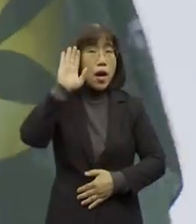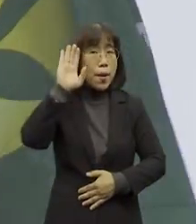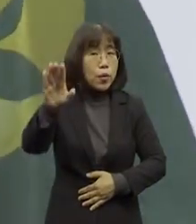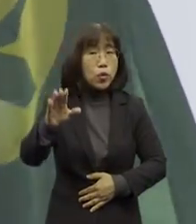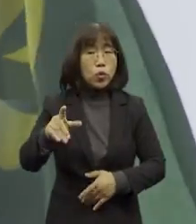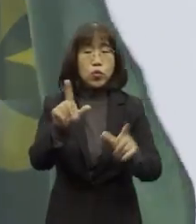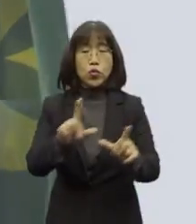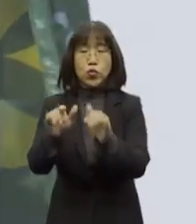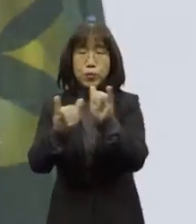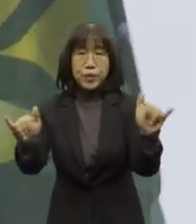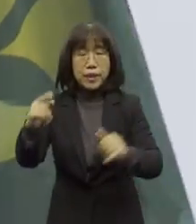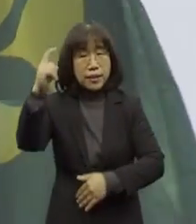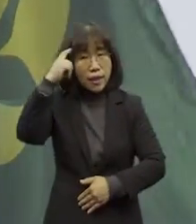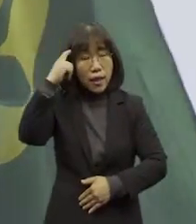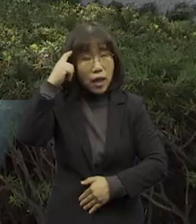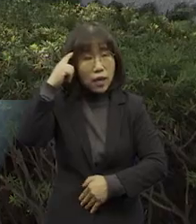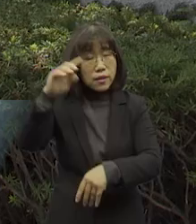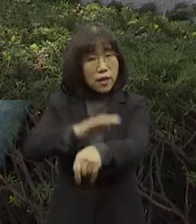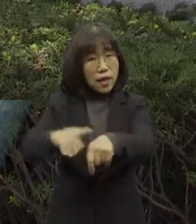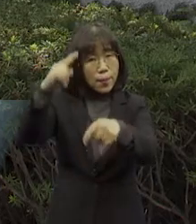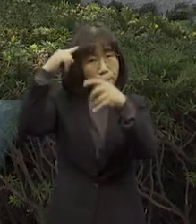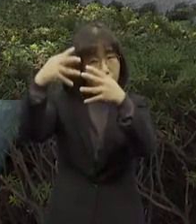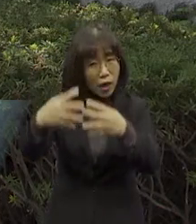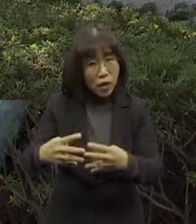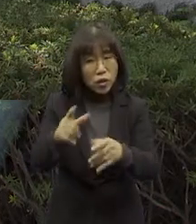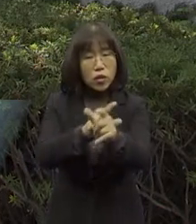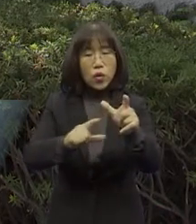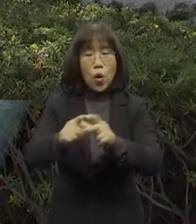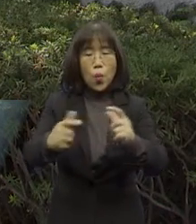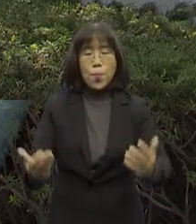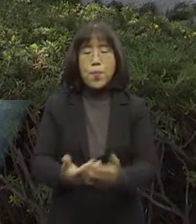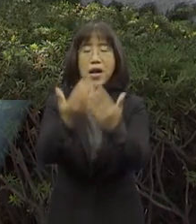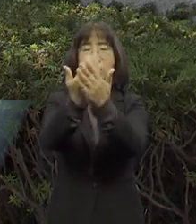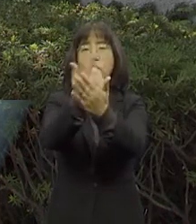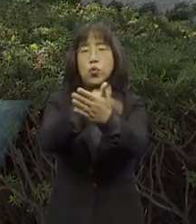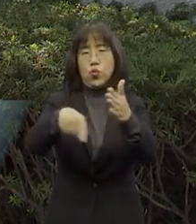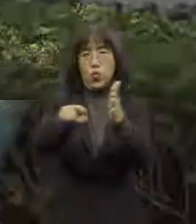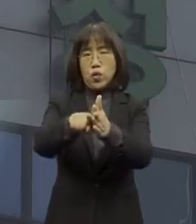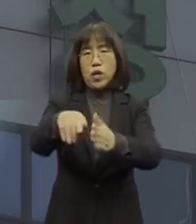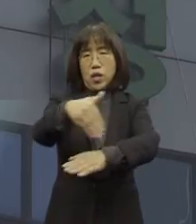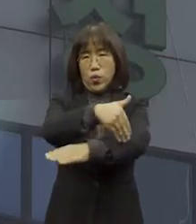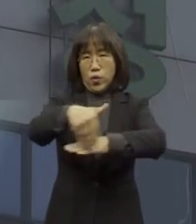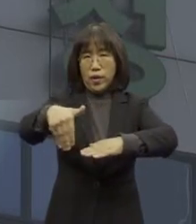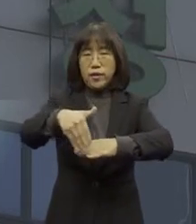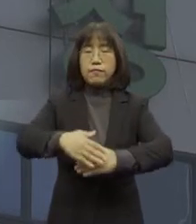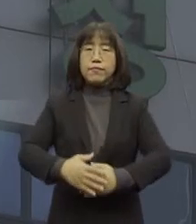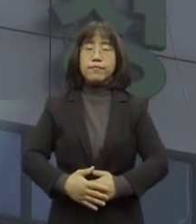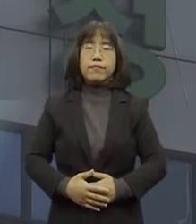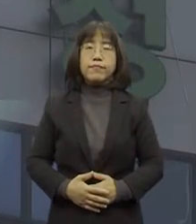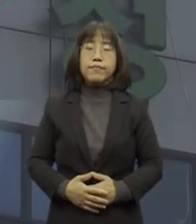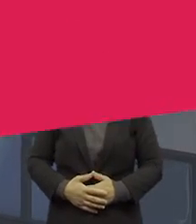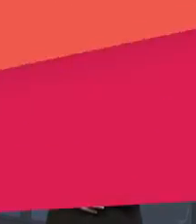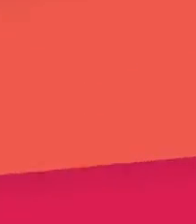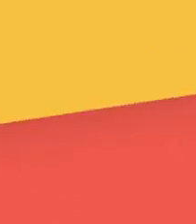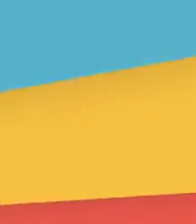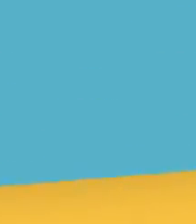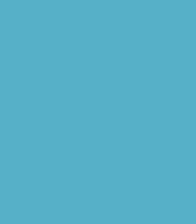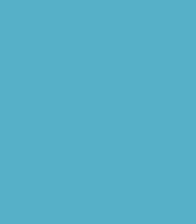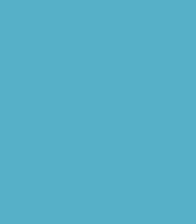의견에 귀를 기울여 지속가능한 발전을 위해 더욱 다양한 정책들을 추진할 계획입니다.